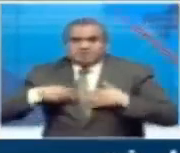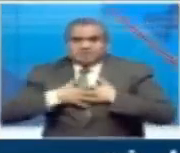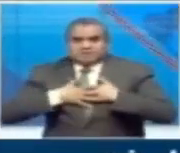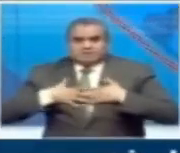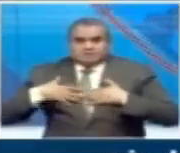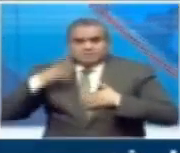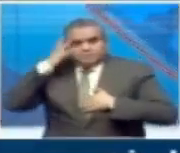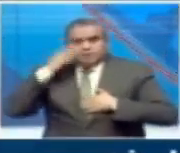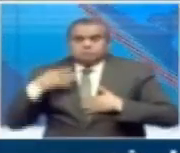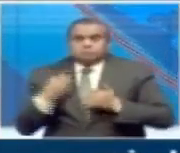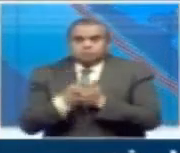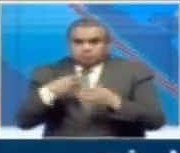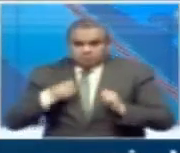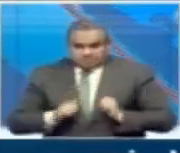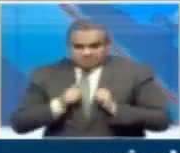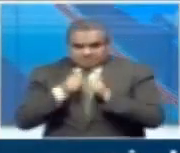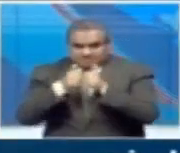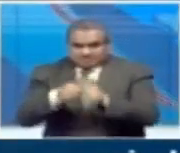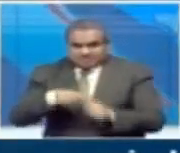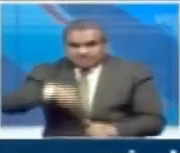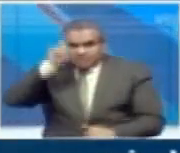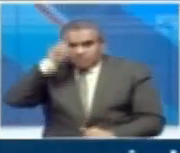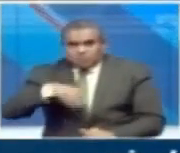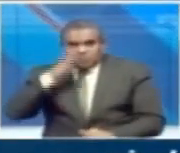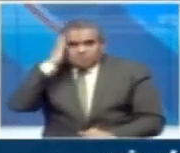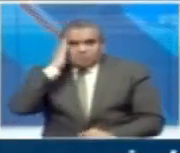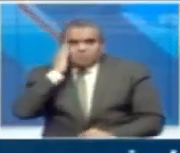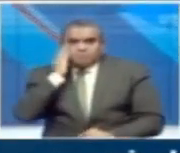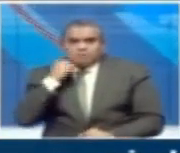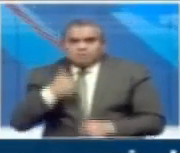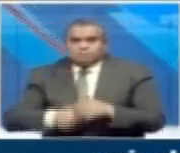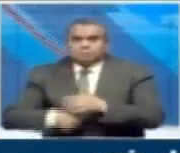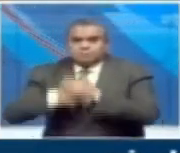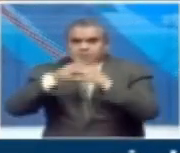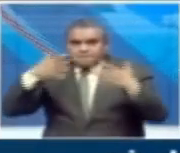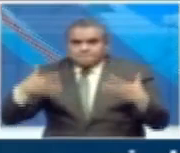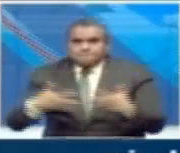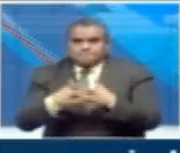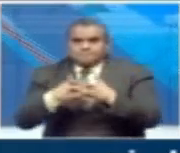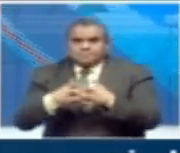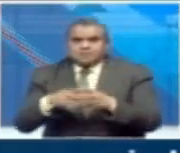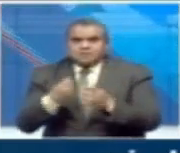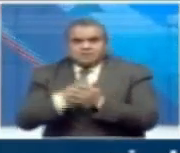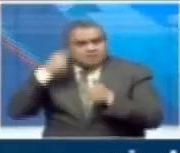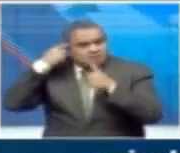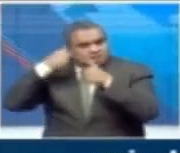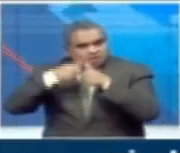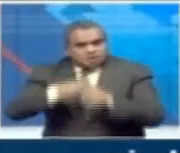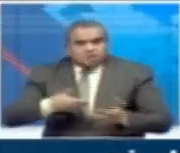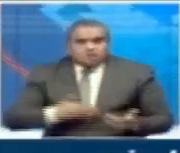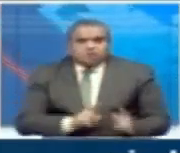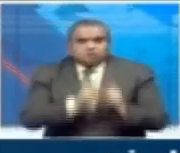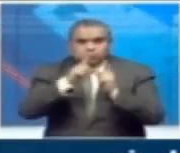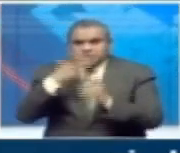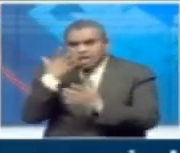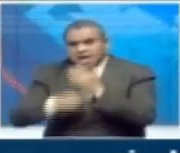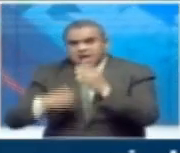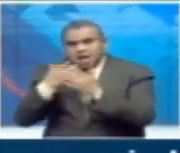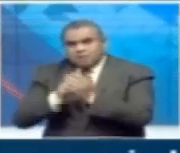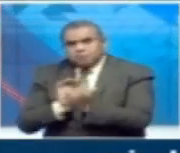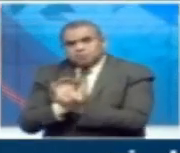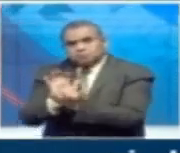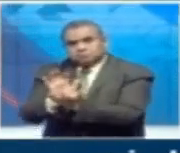انا ببقى بشارك في اليوم الجميل قوي ده اللي احنا بنبقى فيه بنفتكر شهدائنا وبنكرم اولادهم،